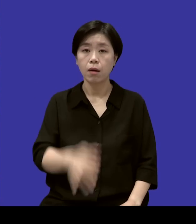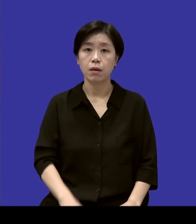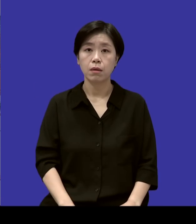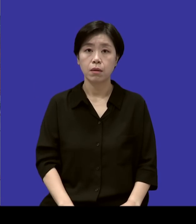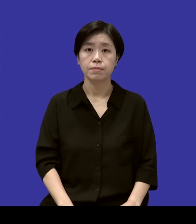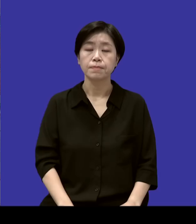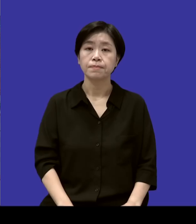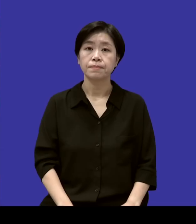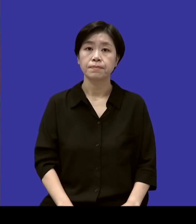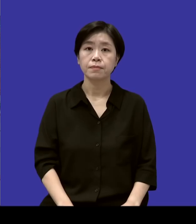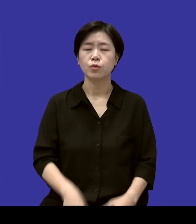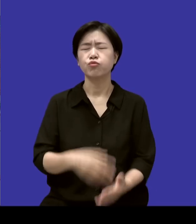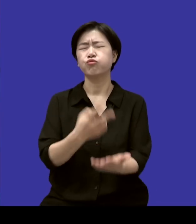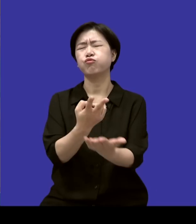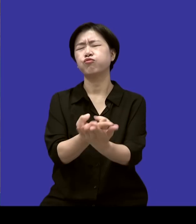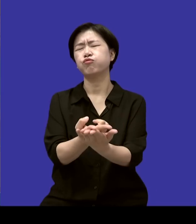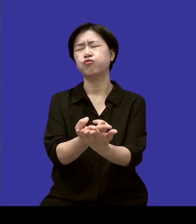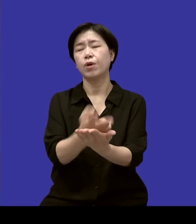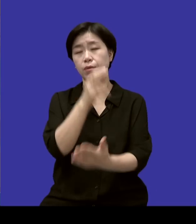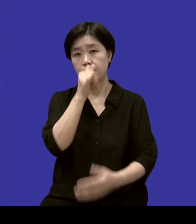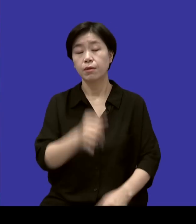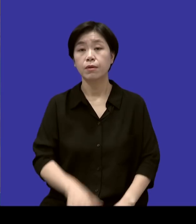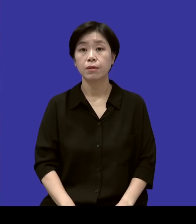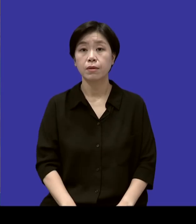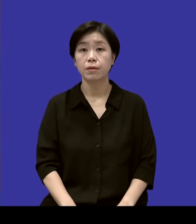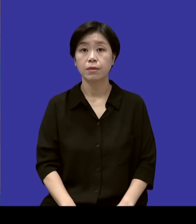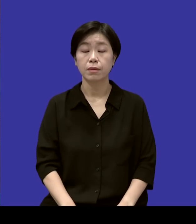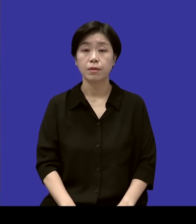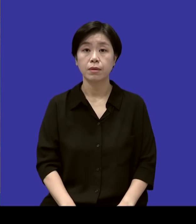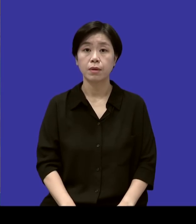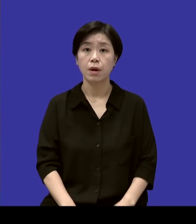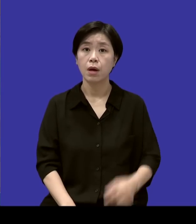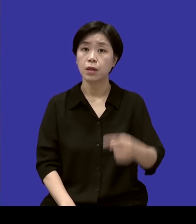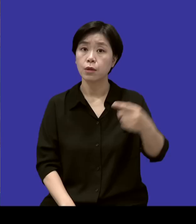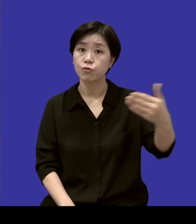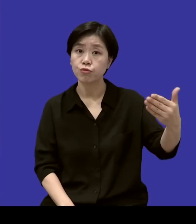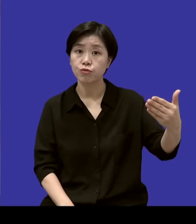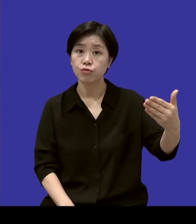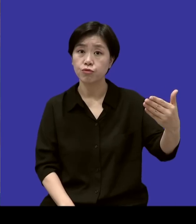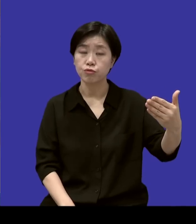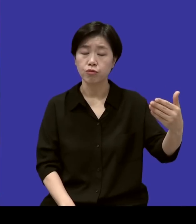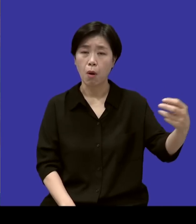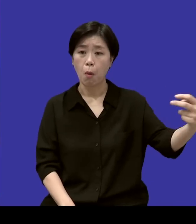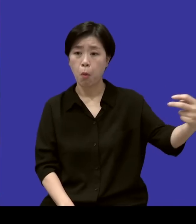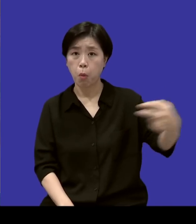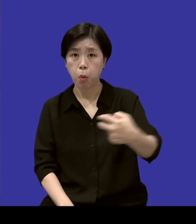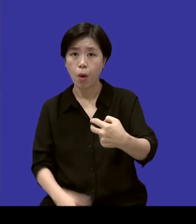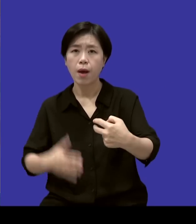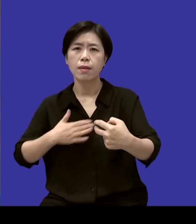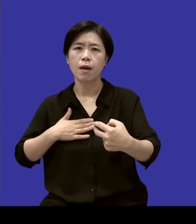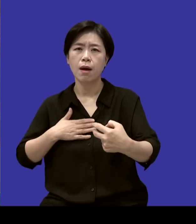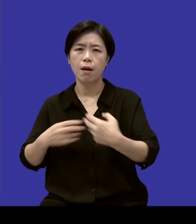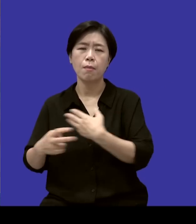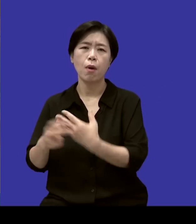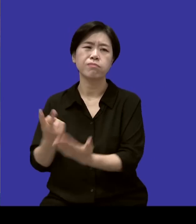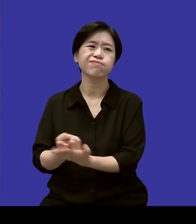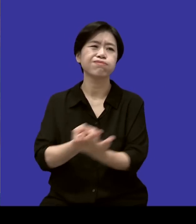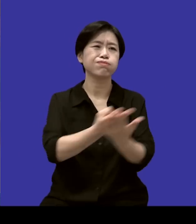들어 누웠어요. 제가. 그래서 갑자기 앰뷸런스가 오더니 사람들이 차가 폭발한다 이런 소리를